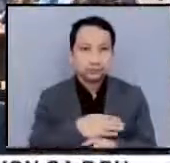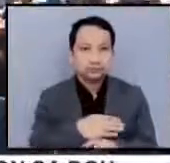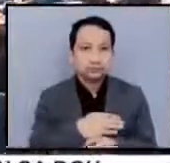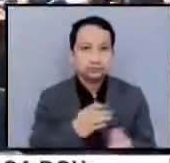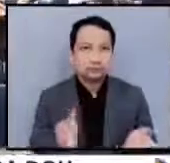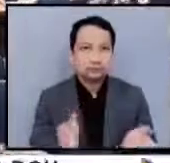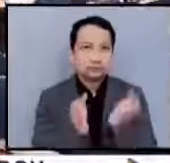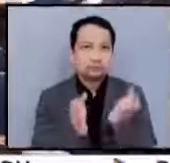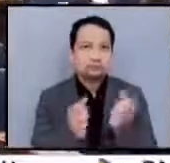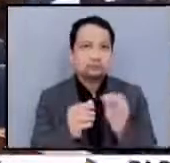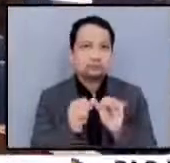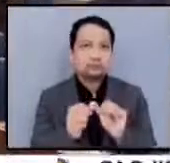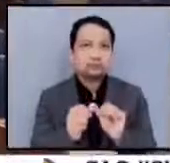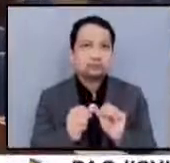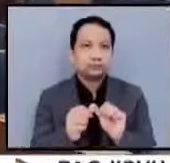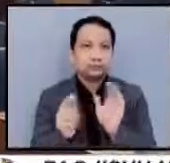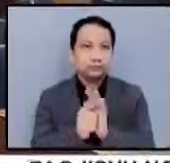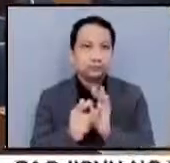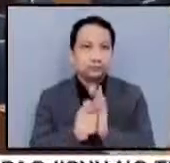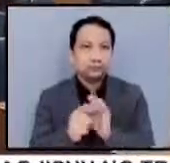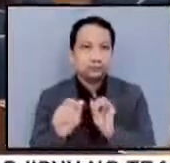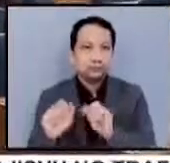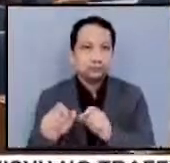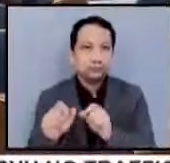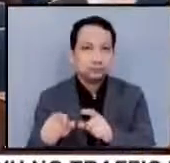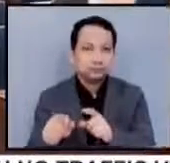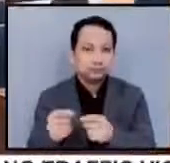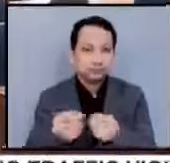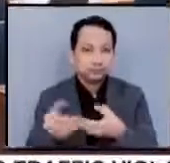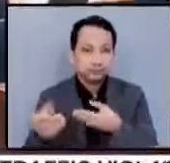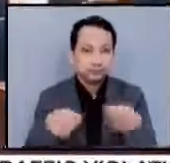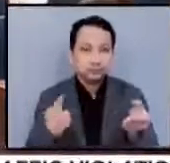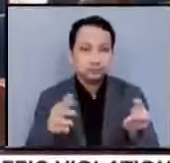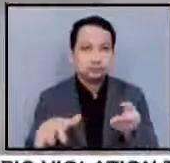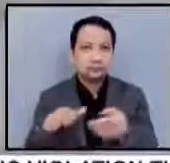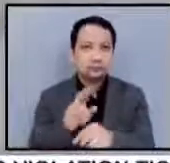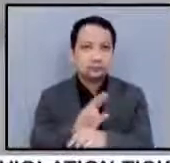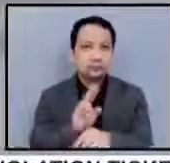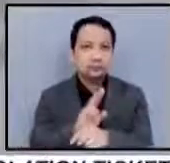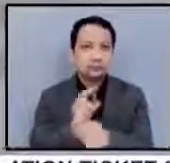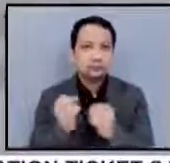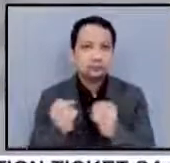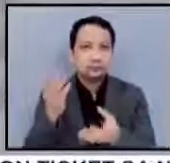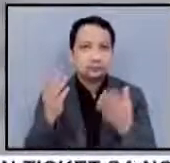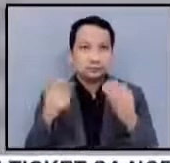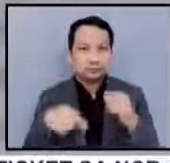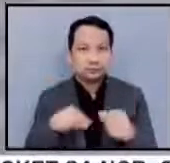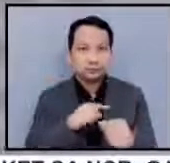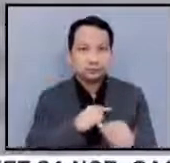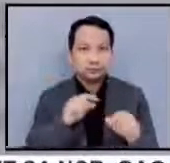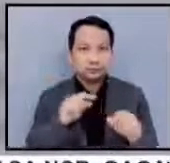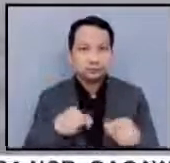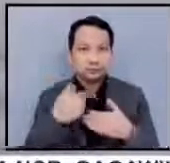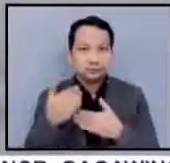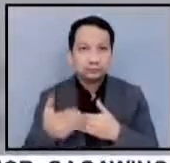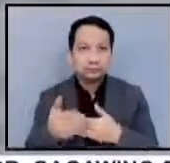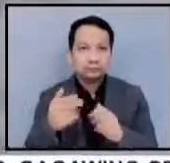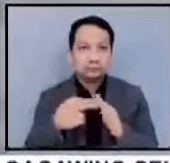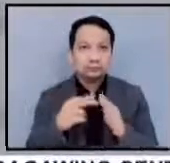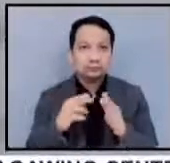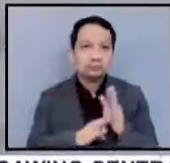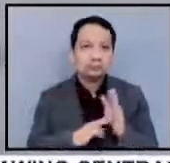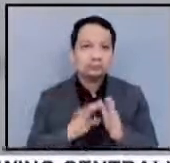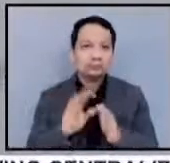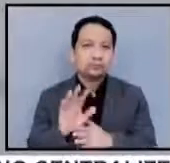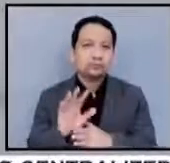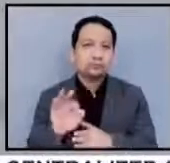tuluyang pagbabawal sa bentahan, distribusyon at paggamit ng mga paputok sa bansa. Ito'y sa ilalim ng House Bill No.